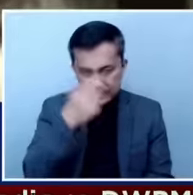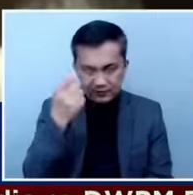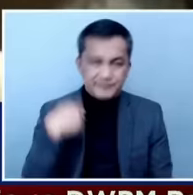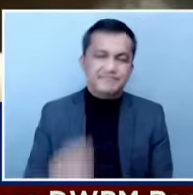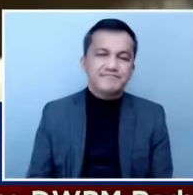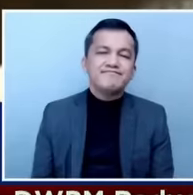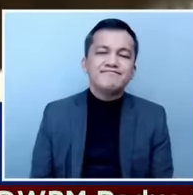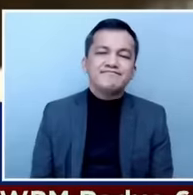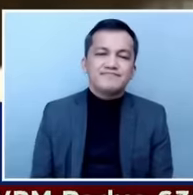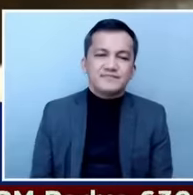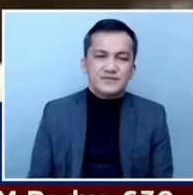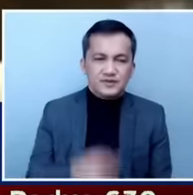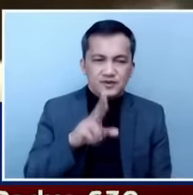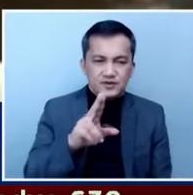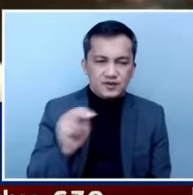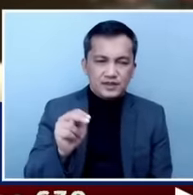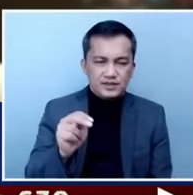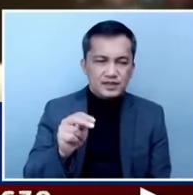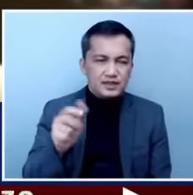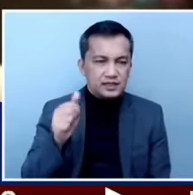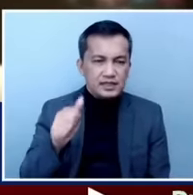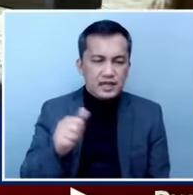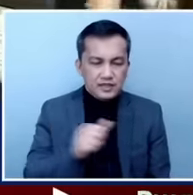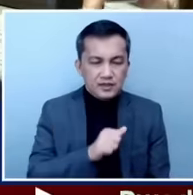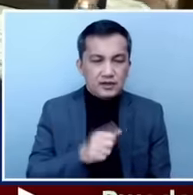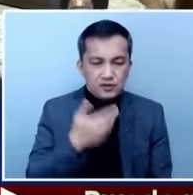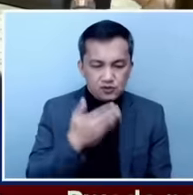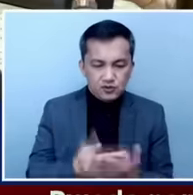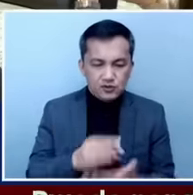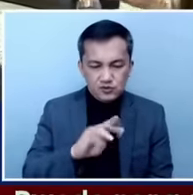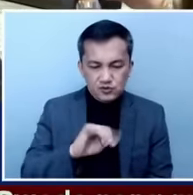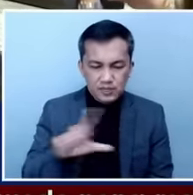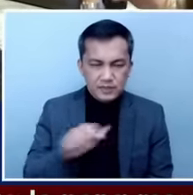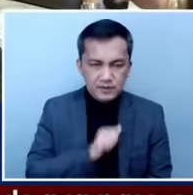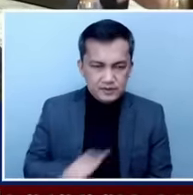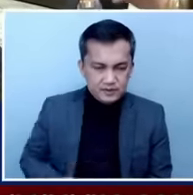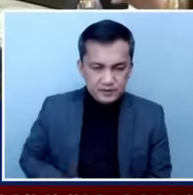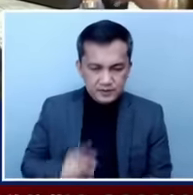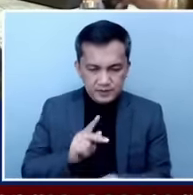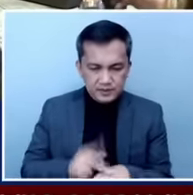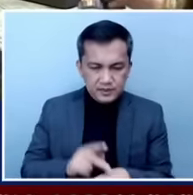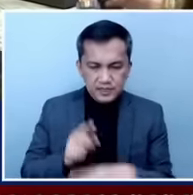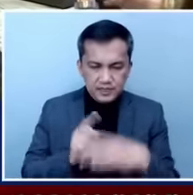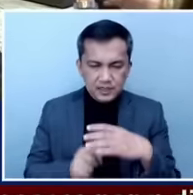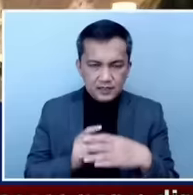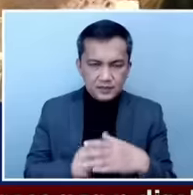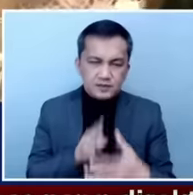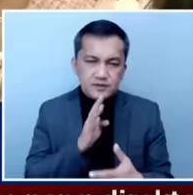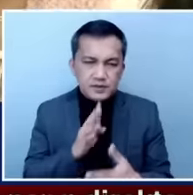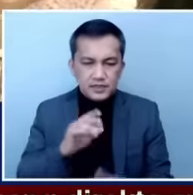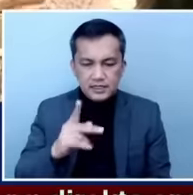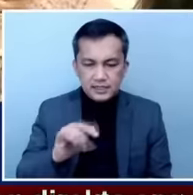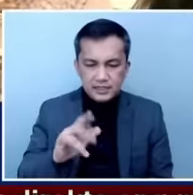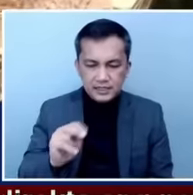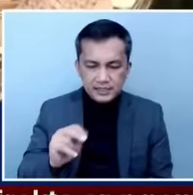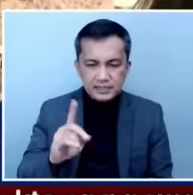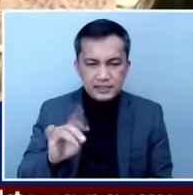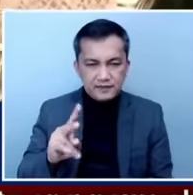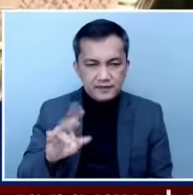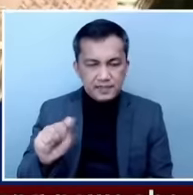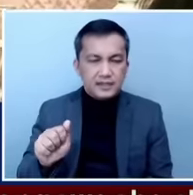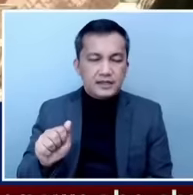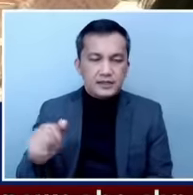kay UN Women National Goodwill Ambassador for the Philippines at ABS-CBN News anchor Karen Davila, nakalikom na sila